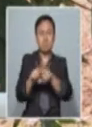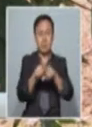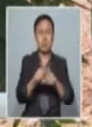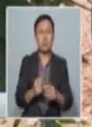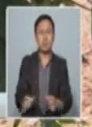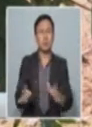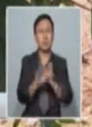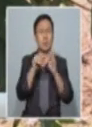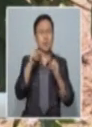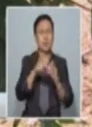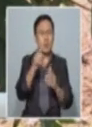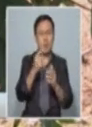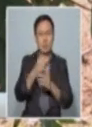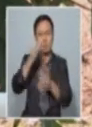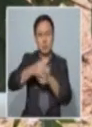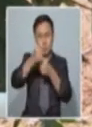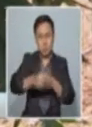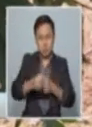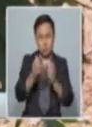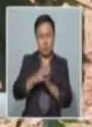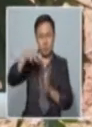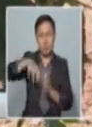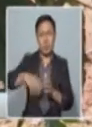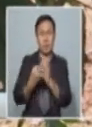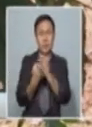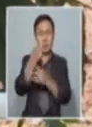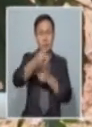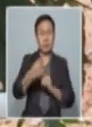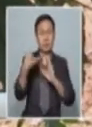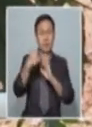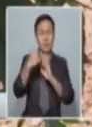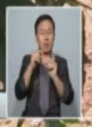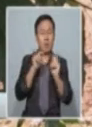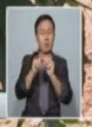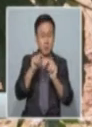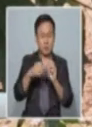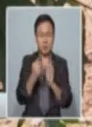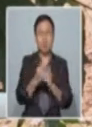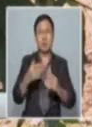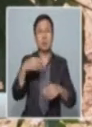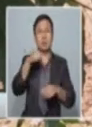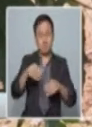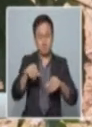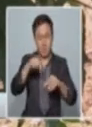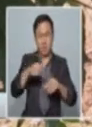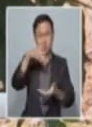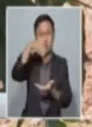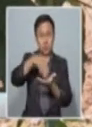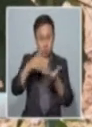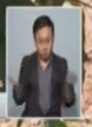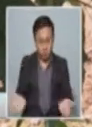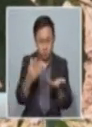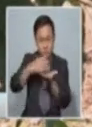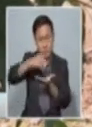จนทางธกส.เองร่วมกับทางสำนักงานเกษตรอำเภอนะครับได้จัดตั้งให้เป็นศูนย์ส่งเสริม